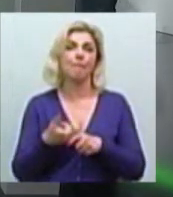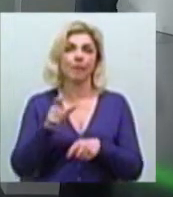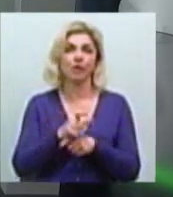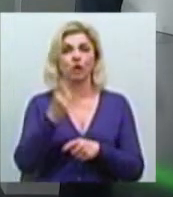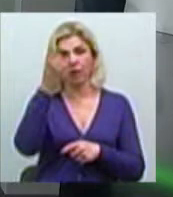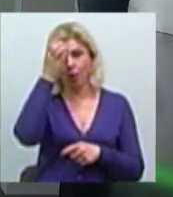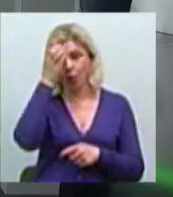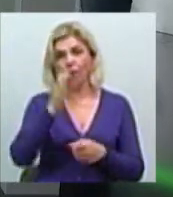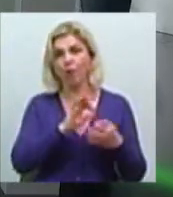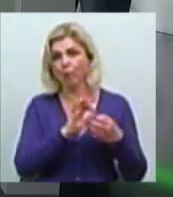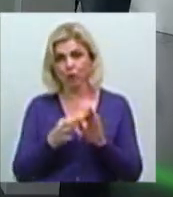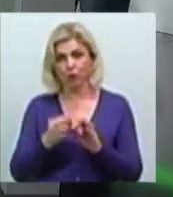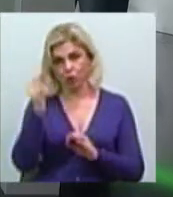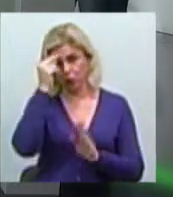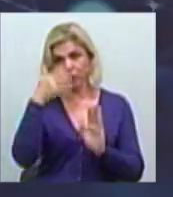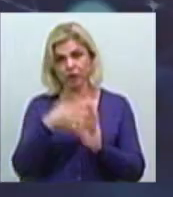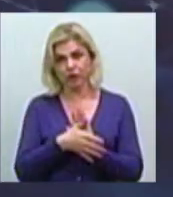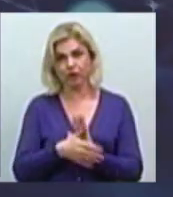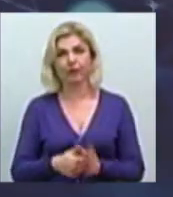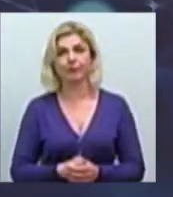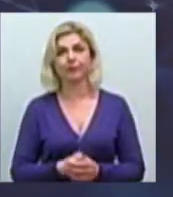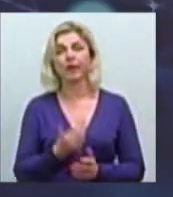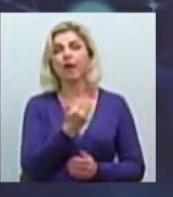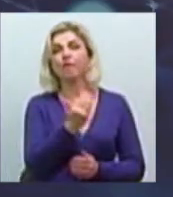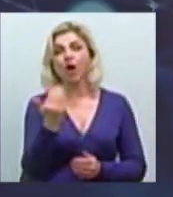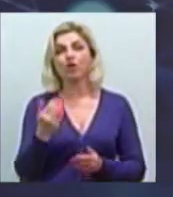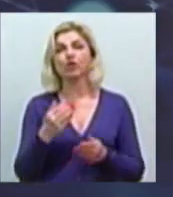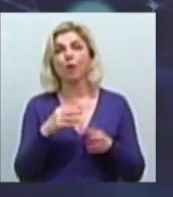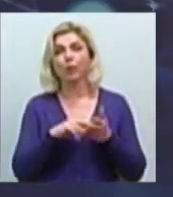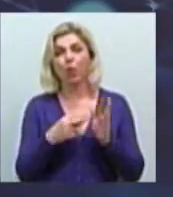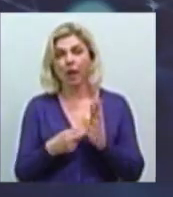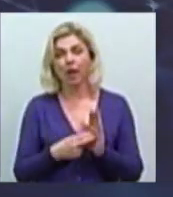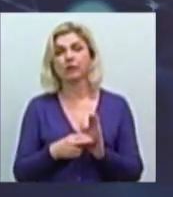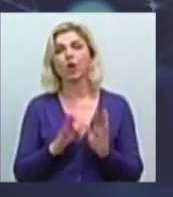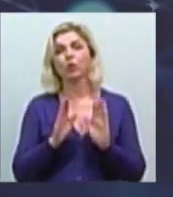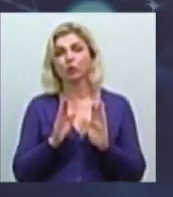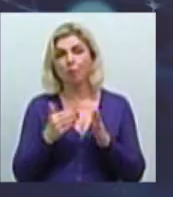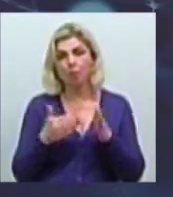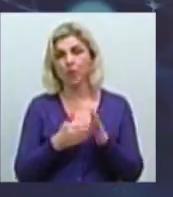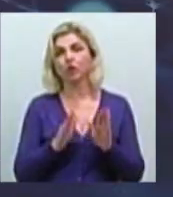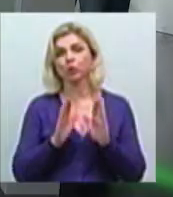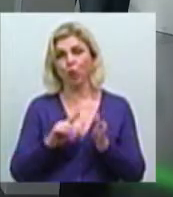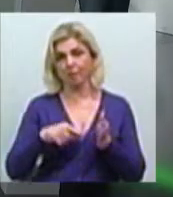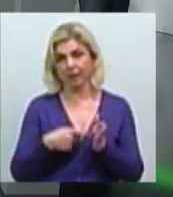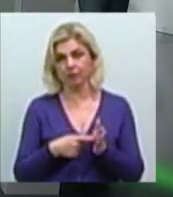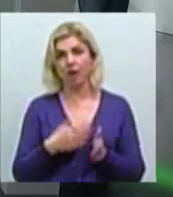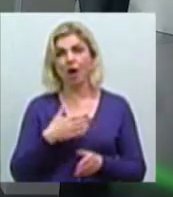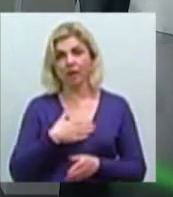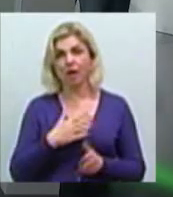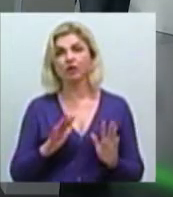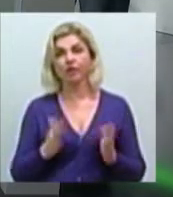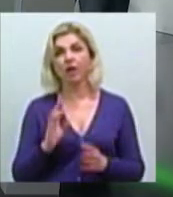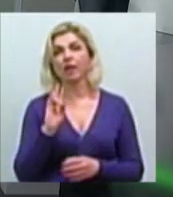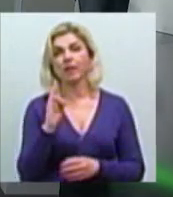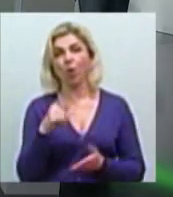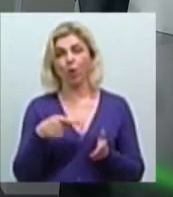обґрунтоване дослідження. Я зрозуміла. Ваш проєкт обмежений виключно містом, а в нашому випадку